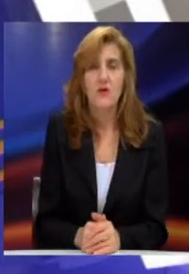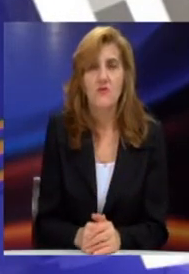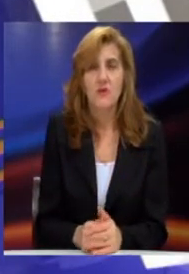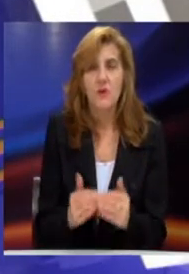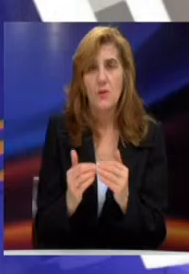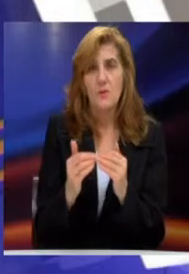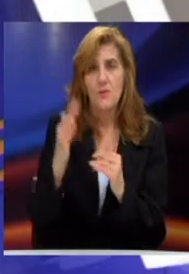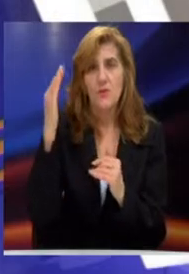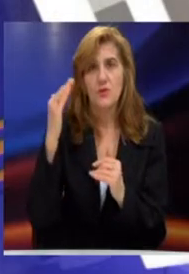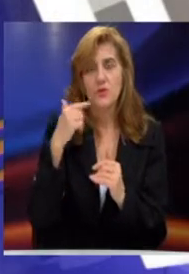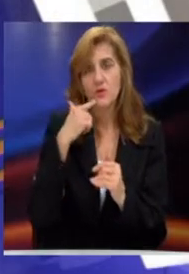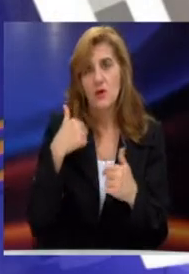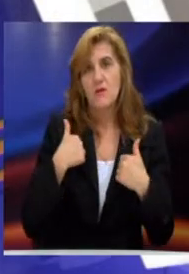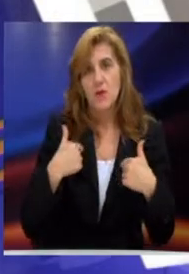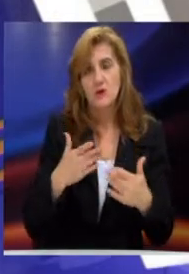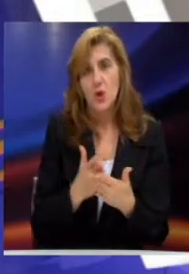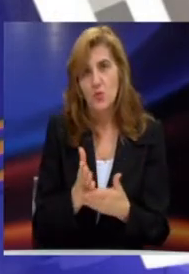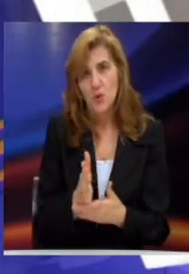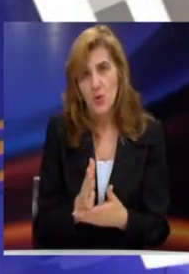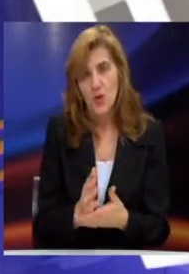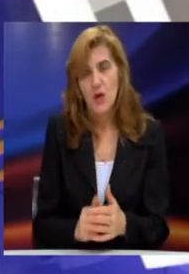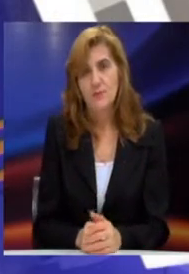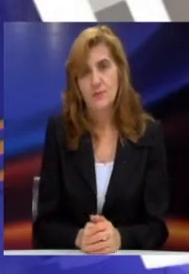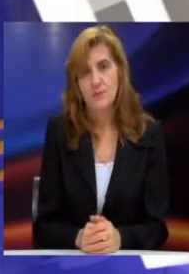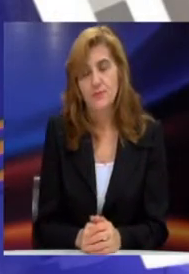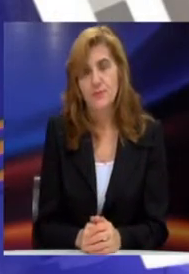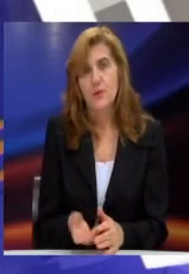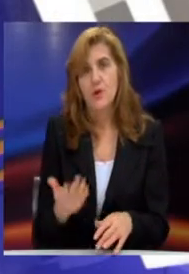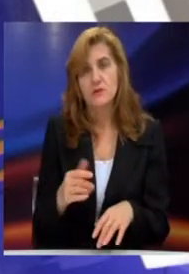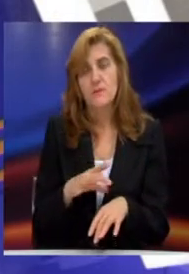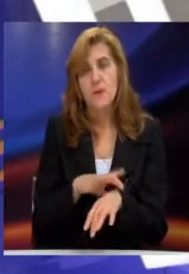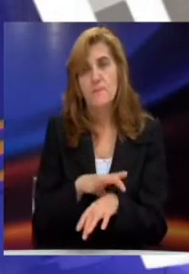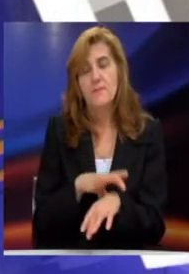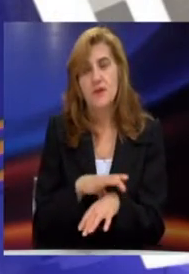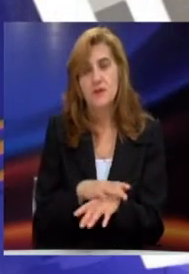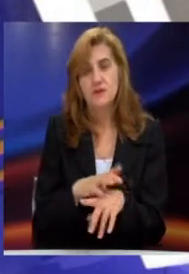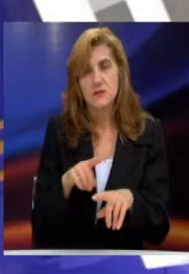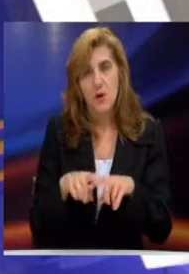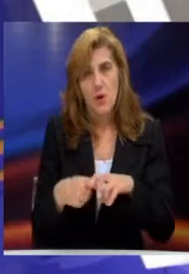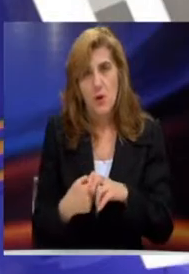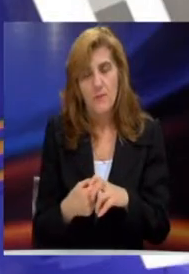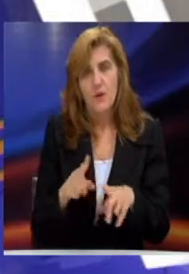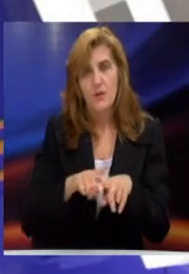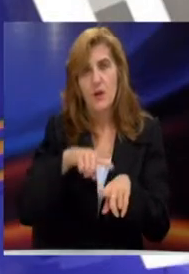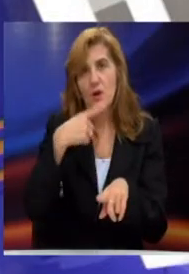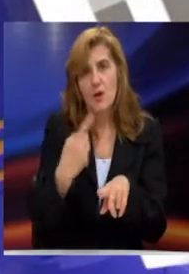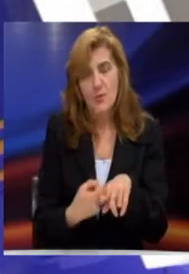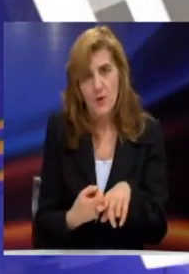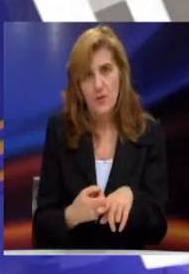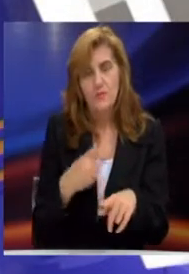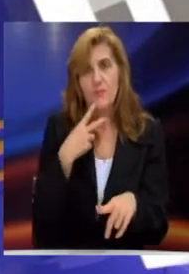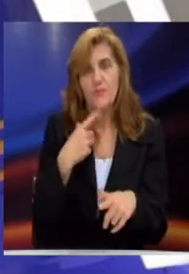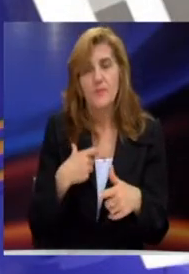značajno podiže nivo naše usluge. Osim medicinske opreme, tu također ide oprema za vantelesnu